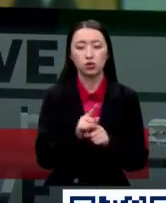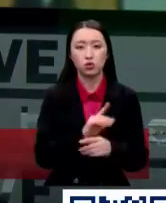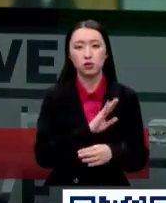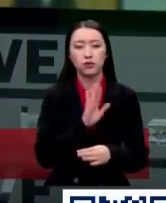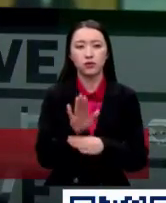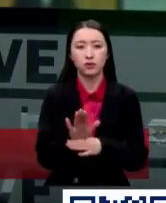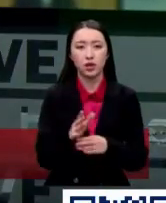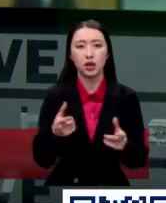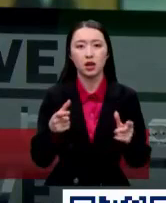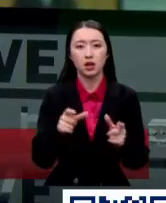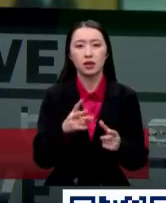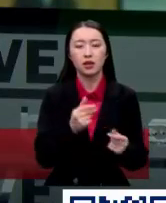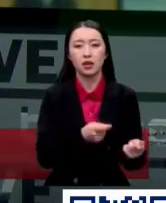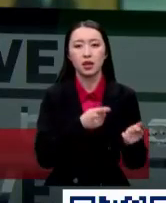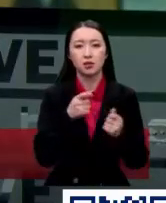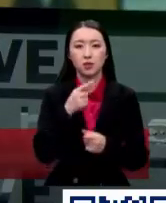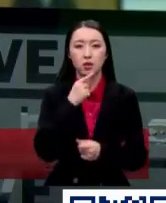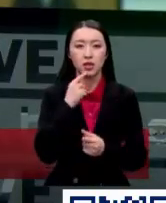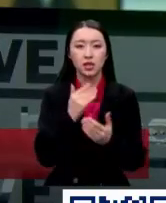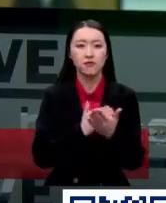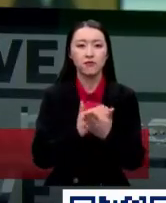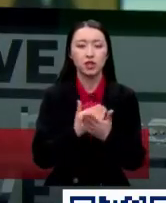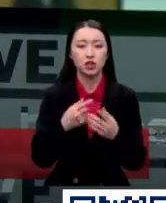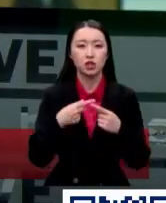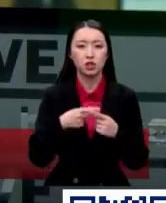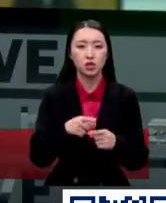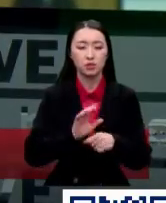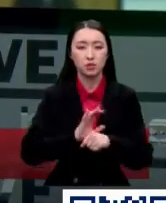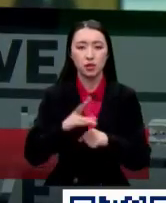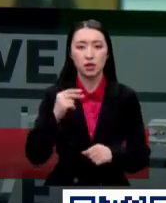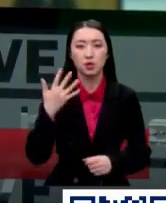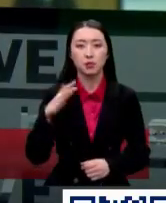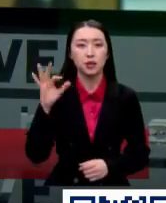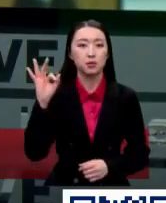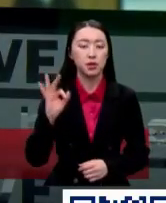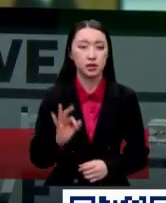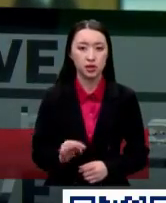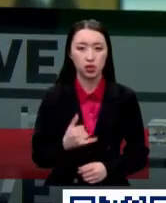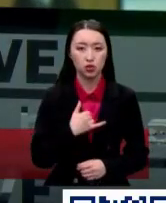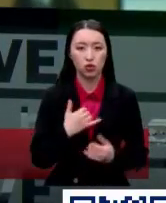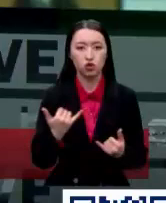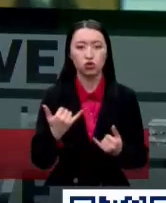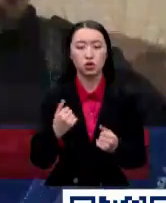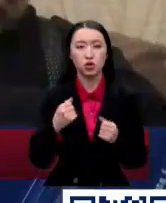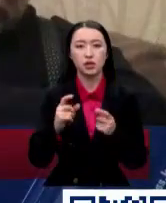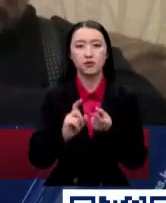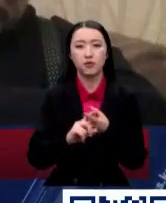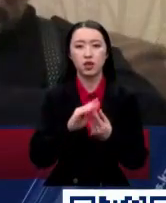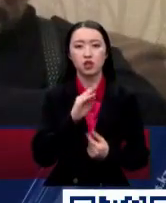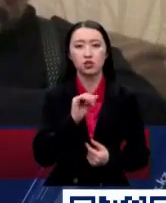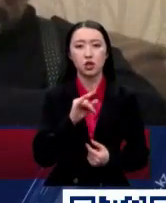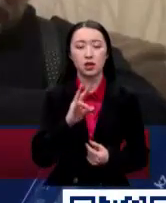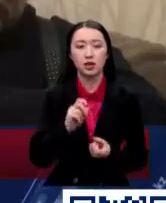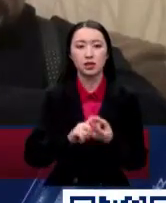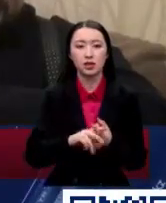ограничения на экспорт в Россию высокотехнологичной продукции на 50%. И у нас сейчас на связи Жарас Ахметов,